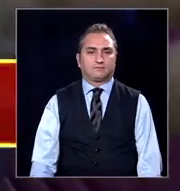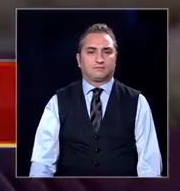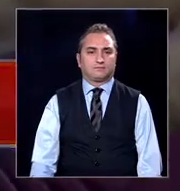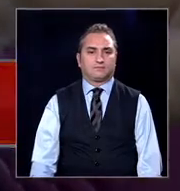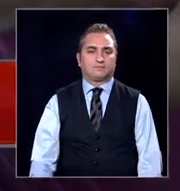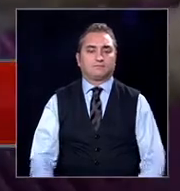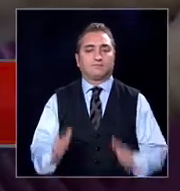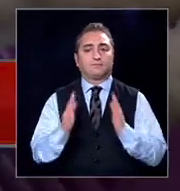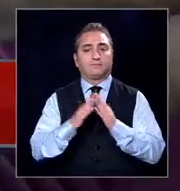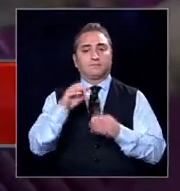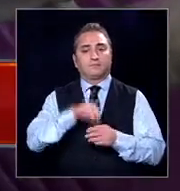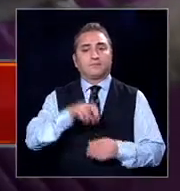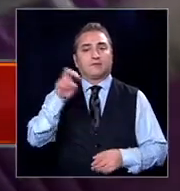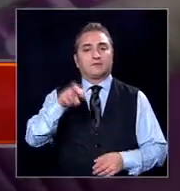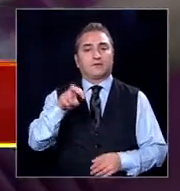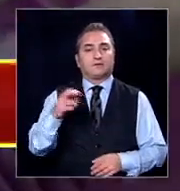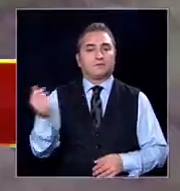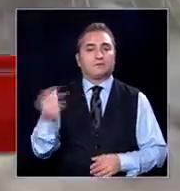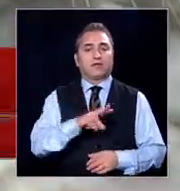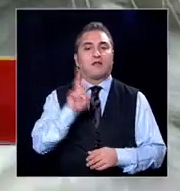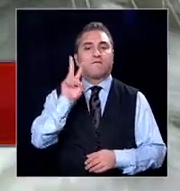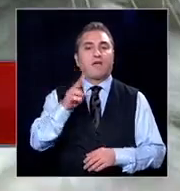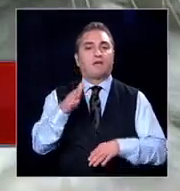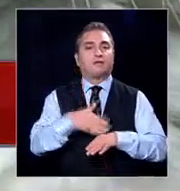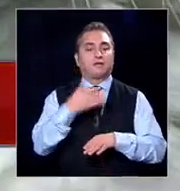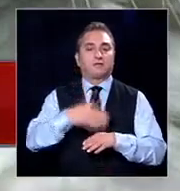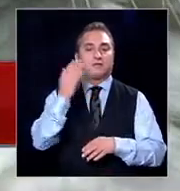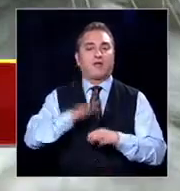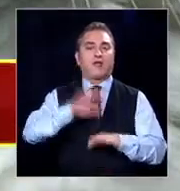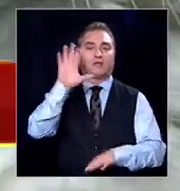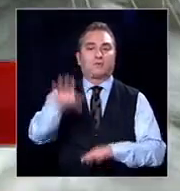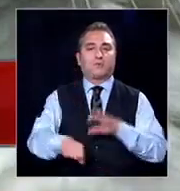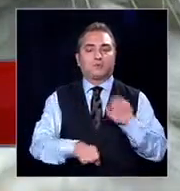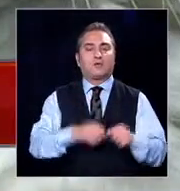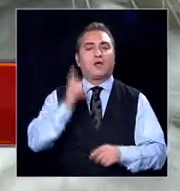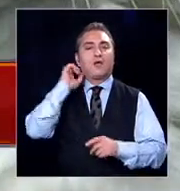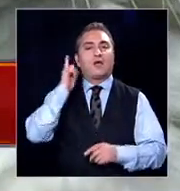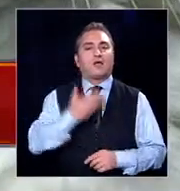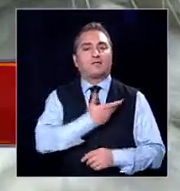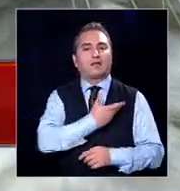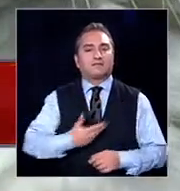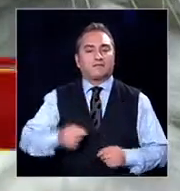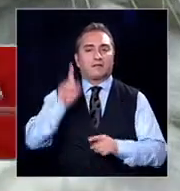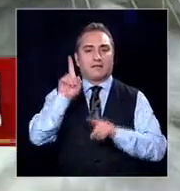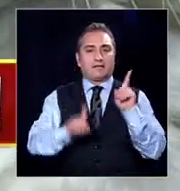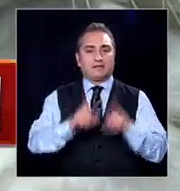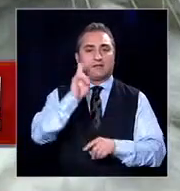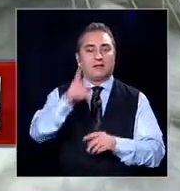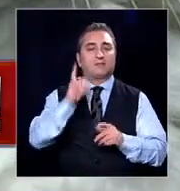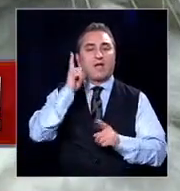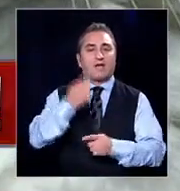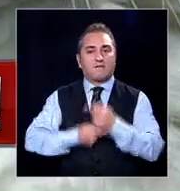Evinde tam 8 Van kedisi vardı. Hepsine el konuldu. Hayvanseverlerse internet üzerinden yapılan